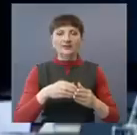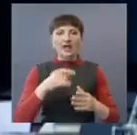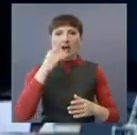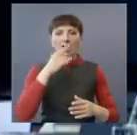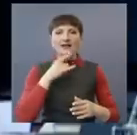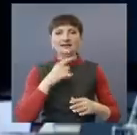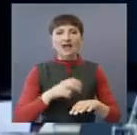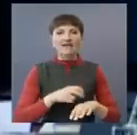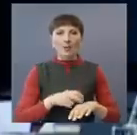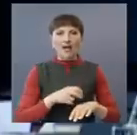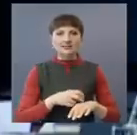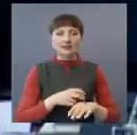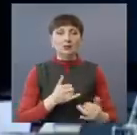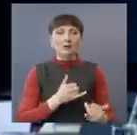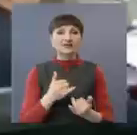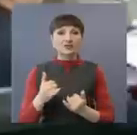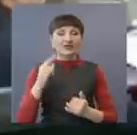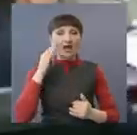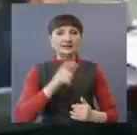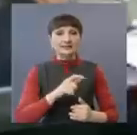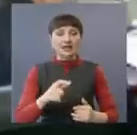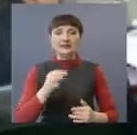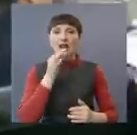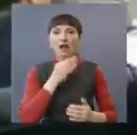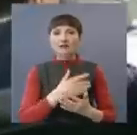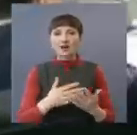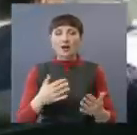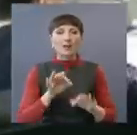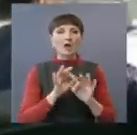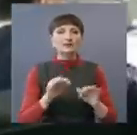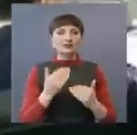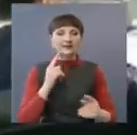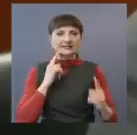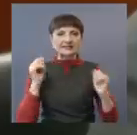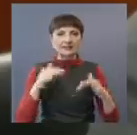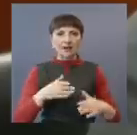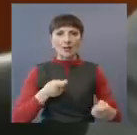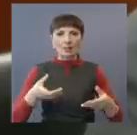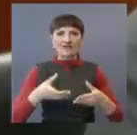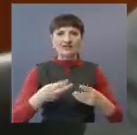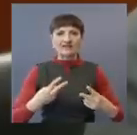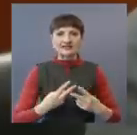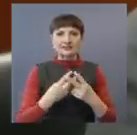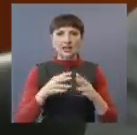«Самрук-Казана-Фармация», которая обеспечивает казахстанцев препаратами, было озвучено сегодня на заседании правительства в Астане.